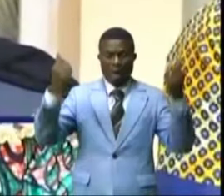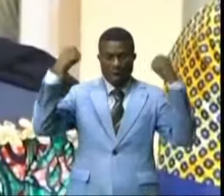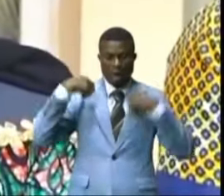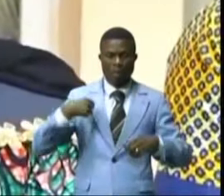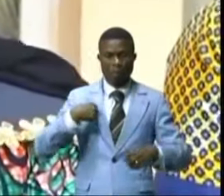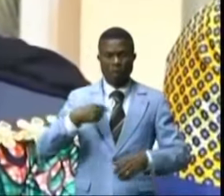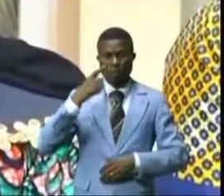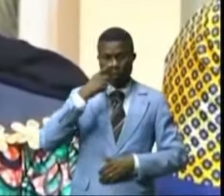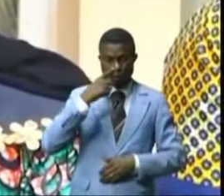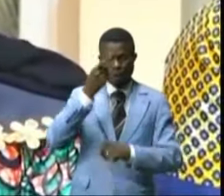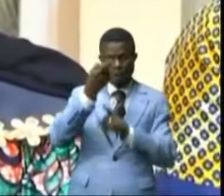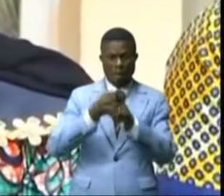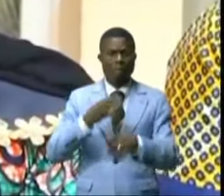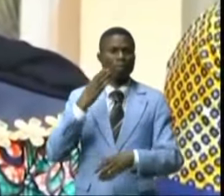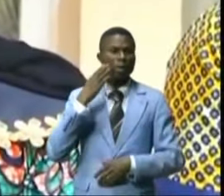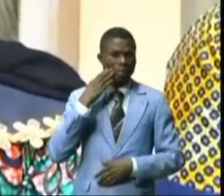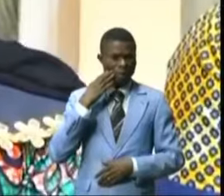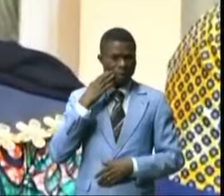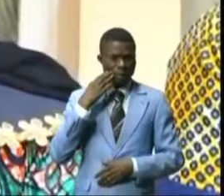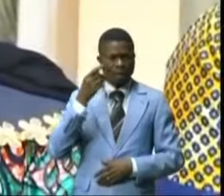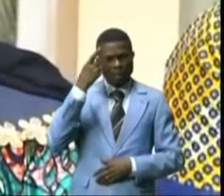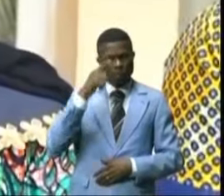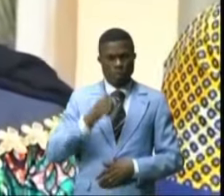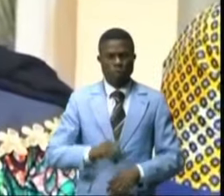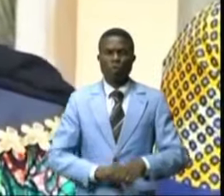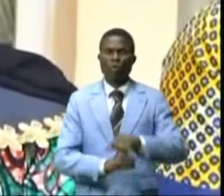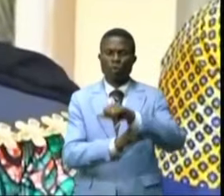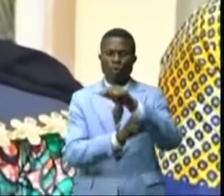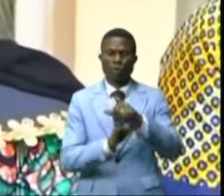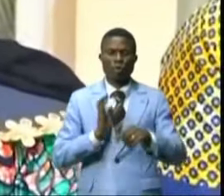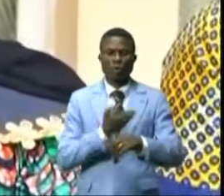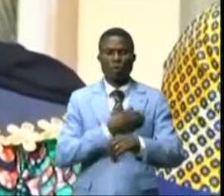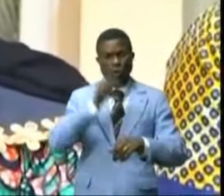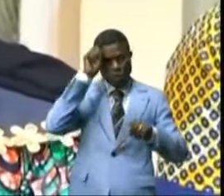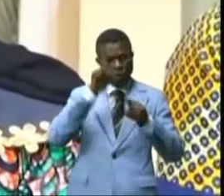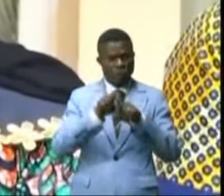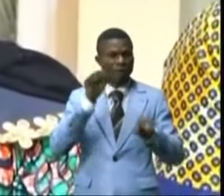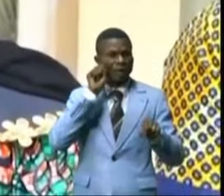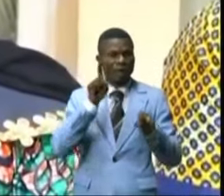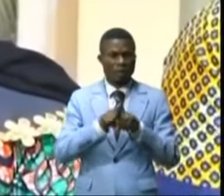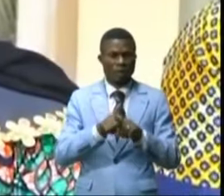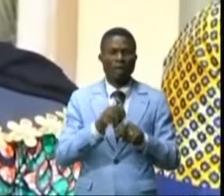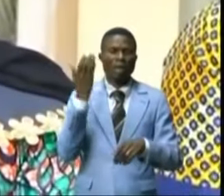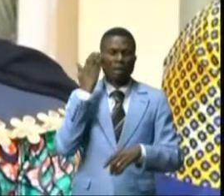en solidarité avec nos sœurs, nos papas, nos frères qui sont